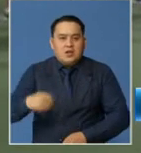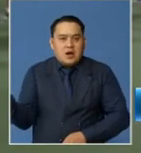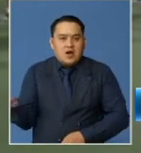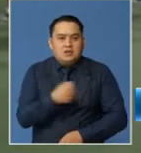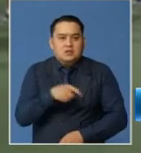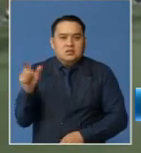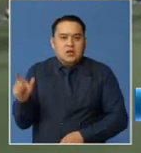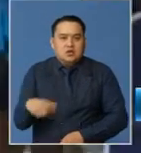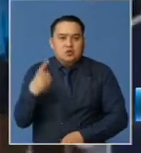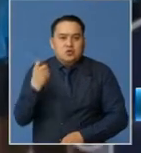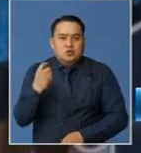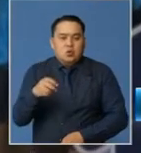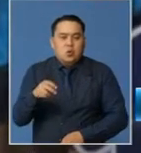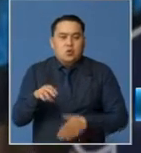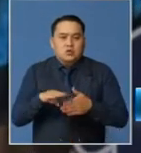удалось выиграть 100 титулов.